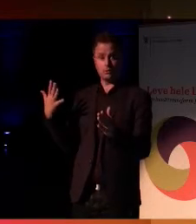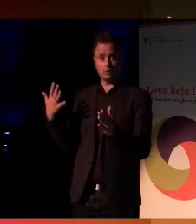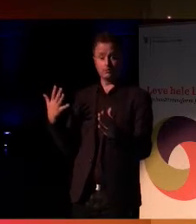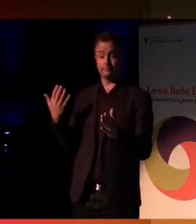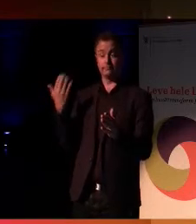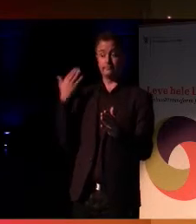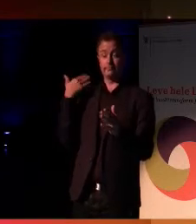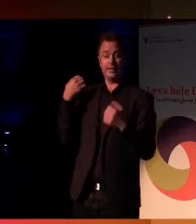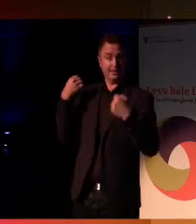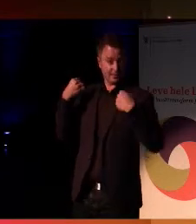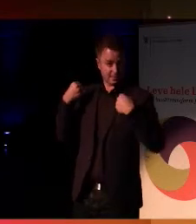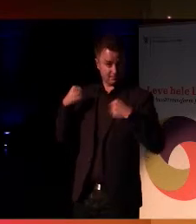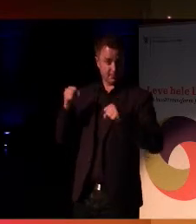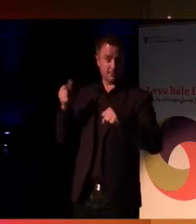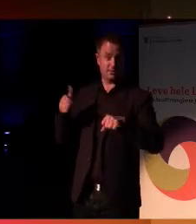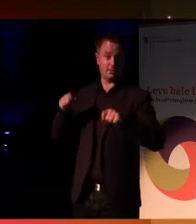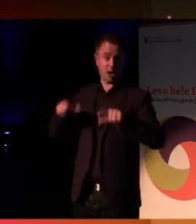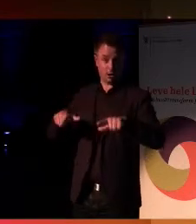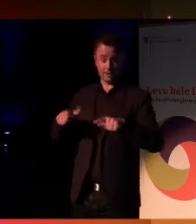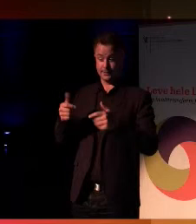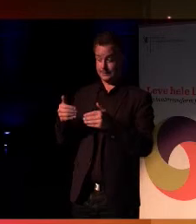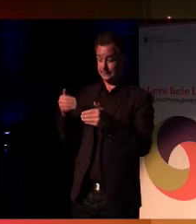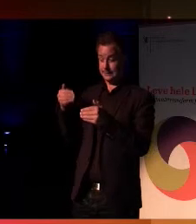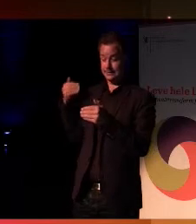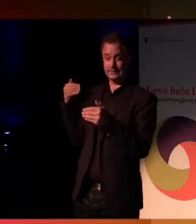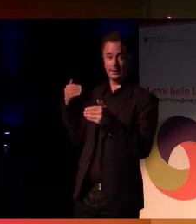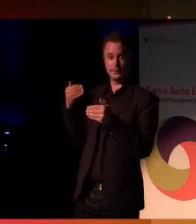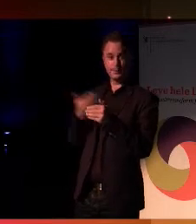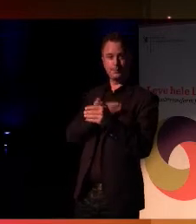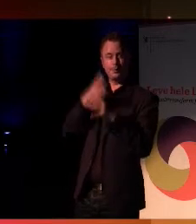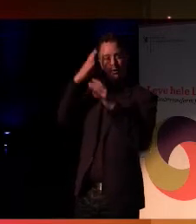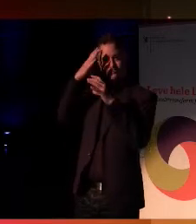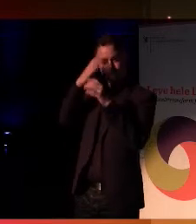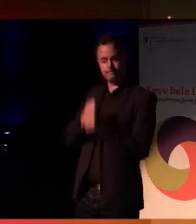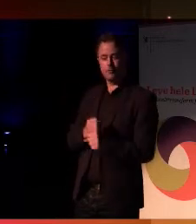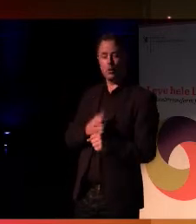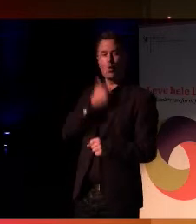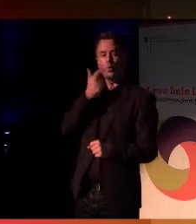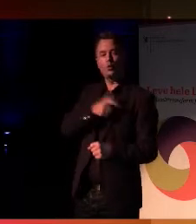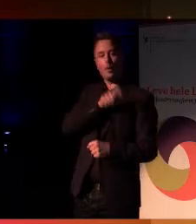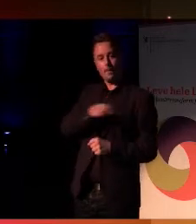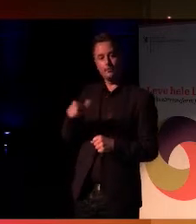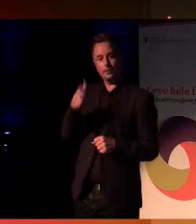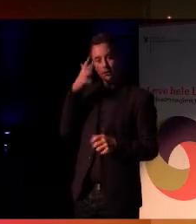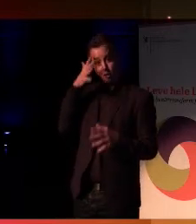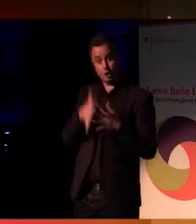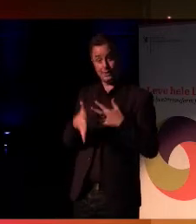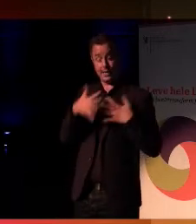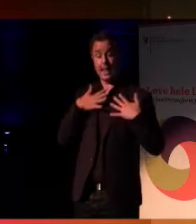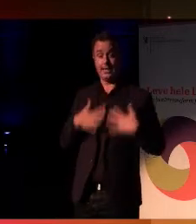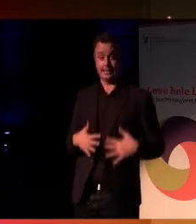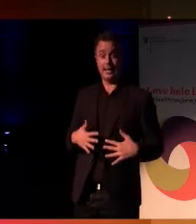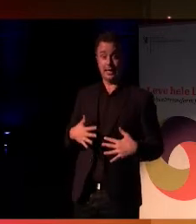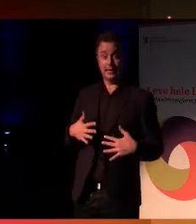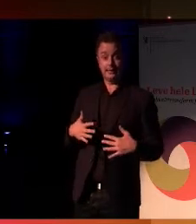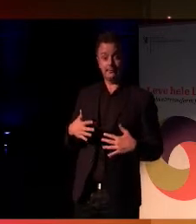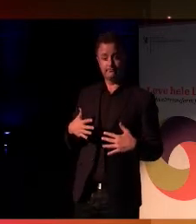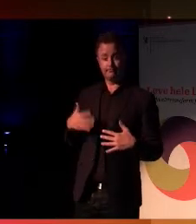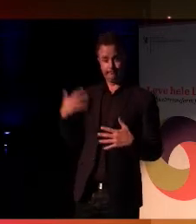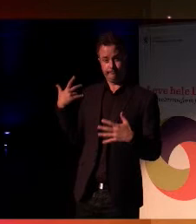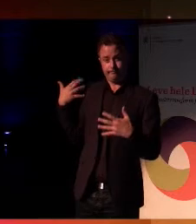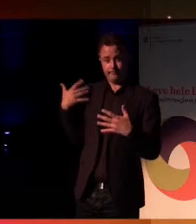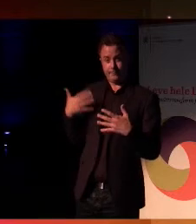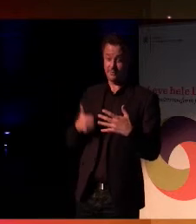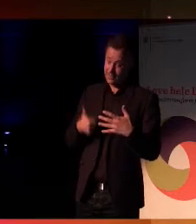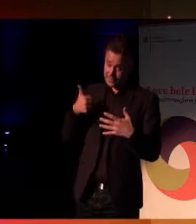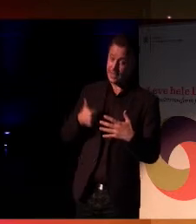satsningen, så hadde det vært et langvarig fokus på unge personer som psykiske helse. Langvarig og viktig satsning.